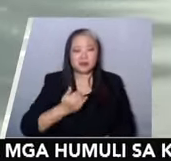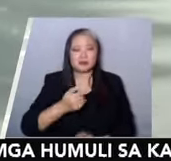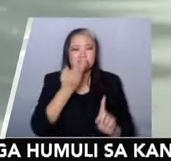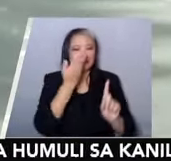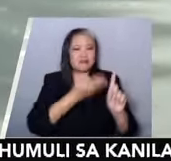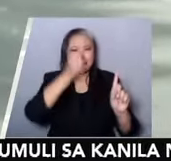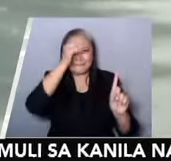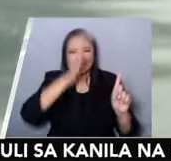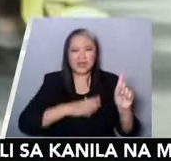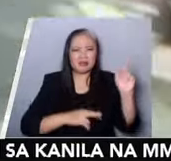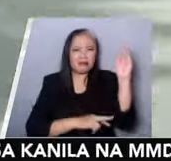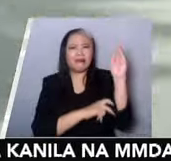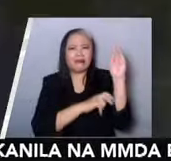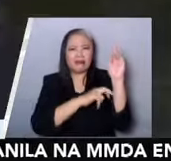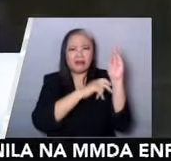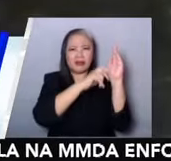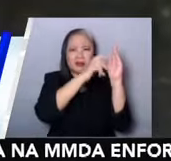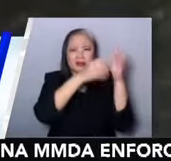lalaki.